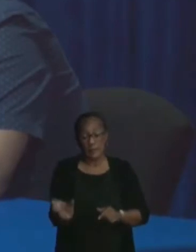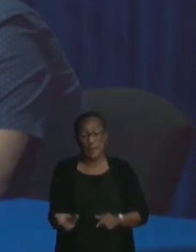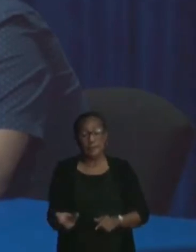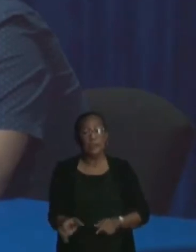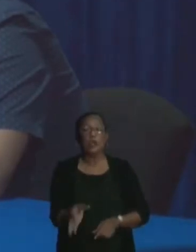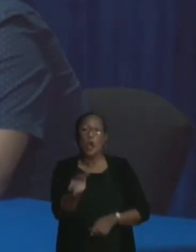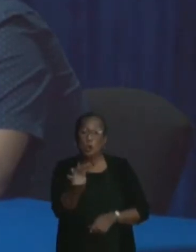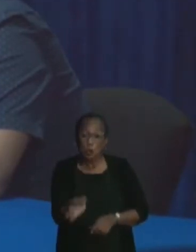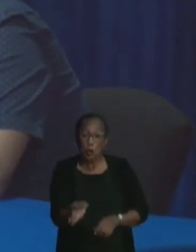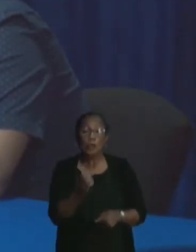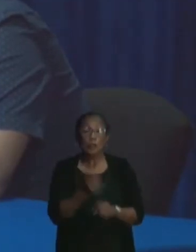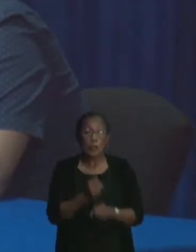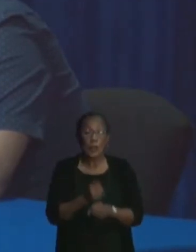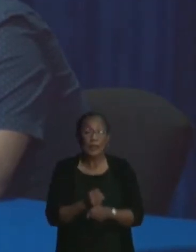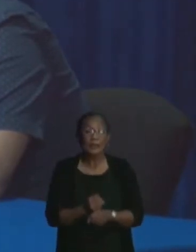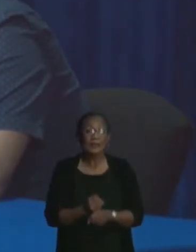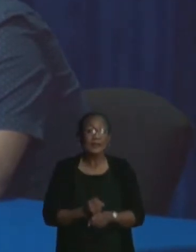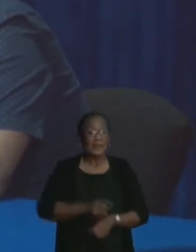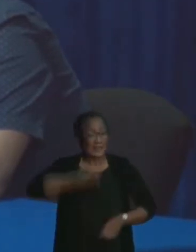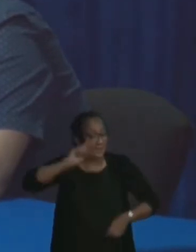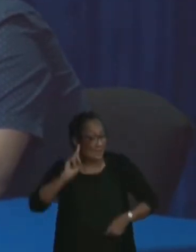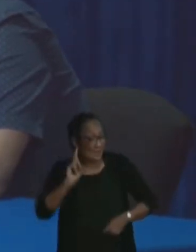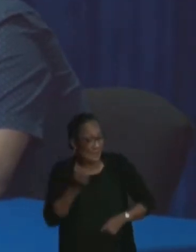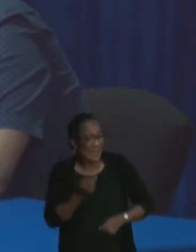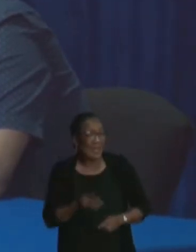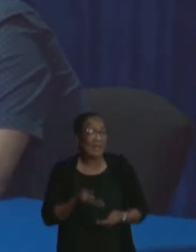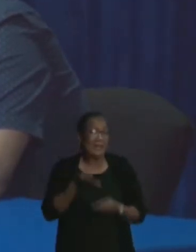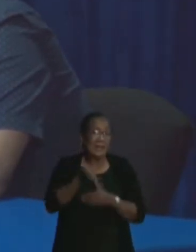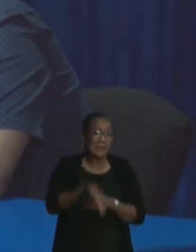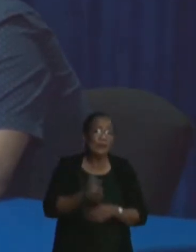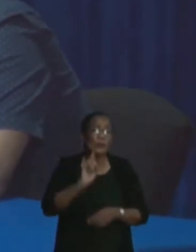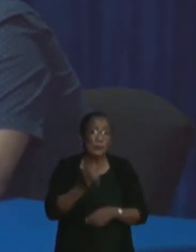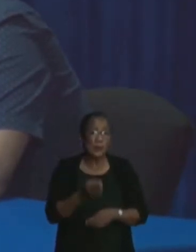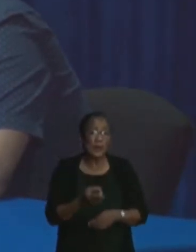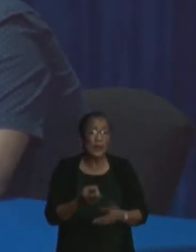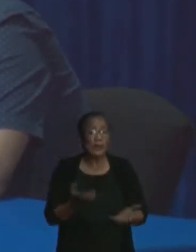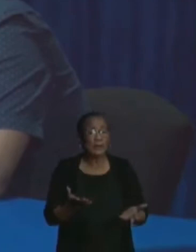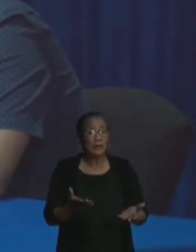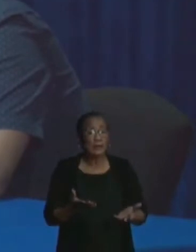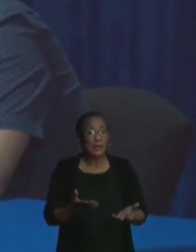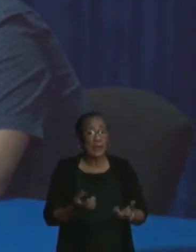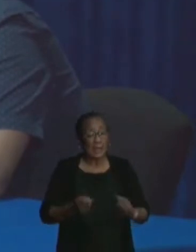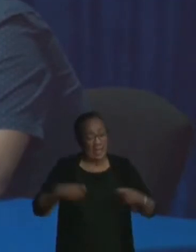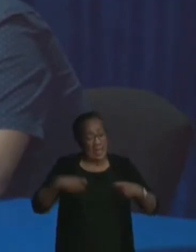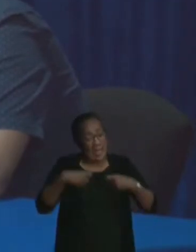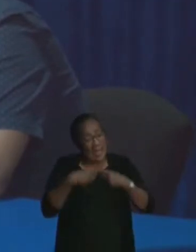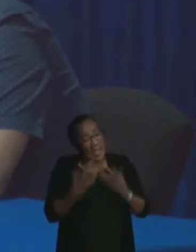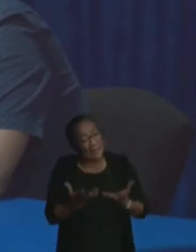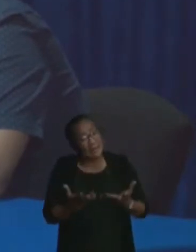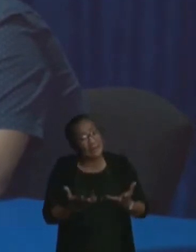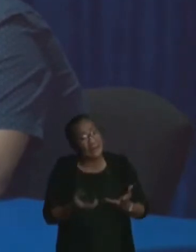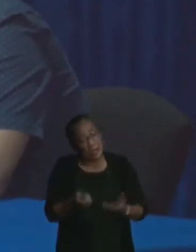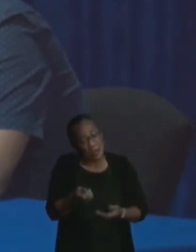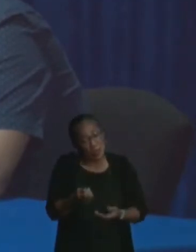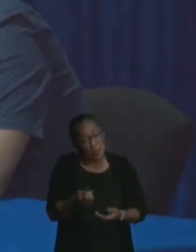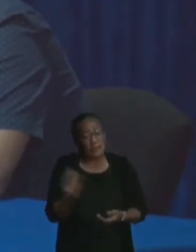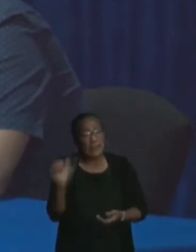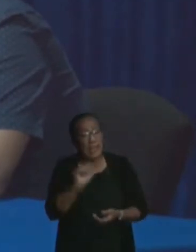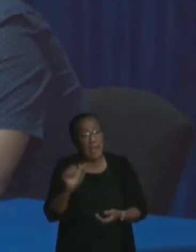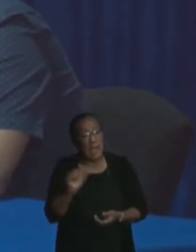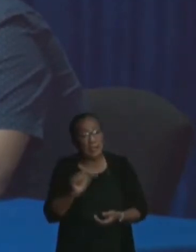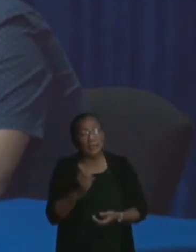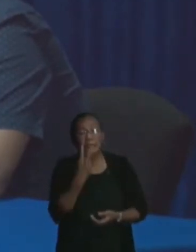thuiswerken is heel haastig ingevoerd maar het kamp waar we extra kosten met zich mee andere voorzieningen moesten worden